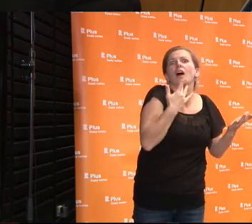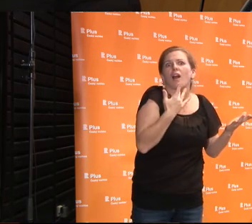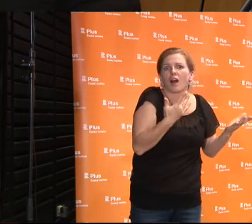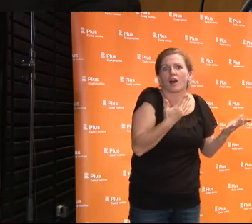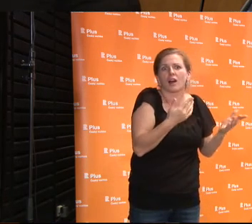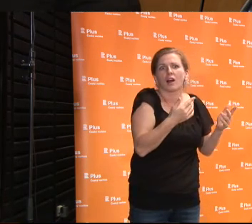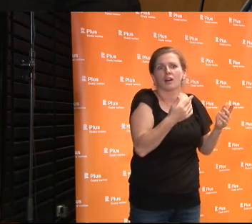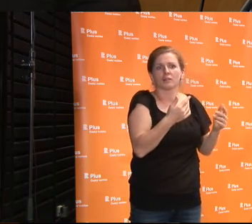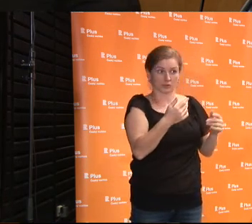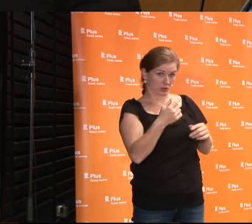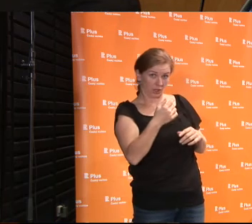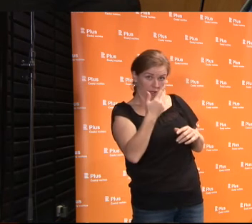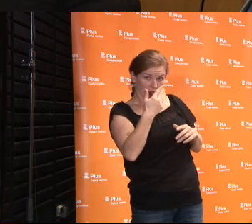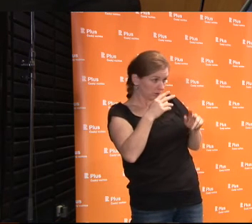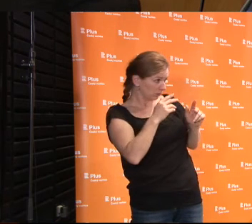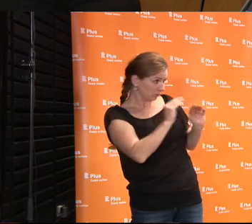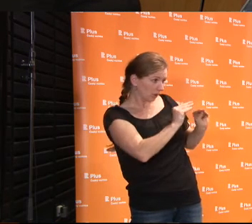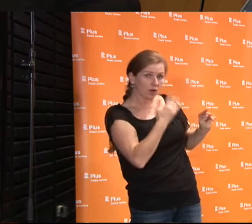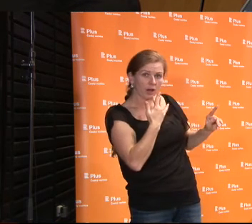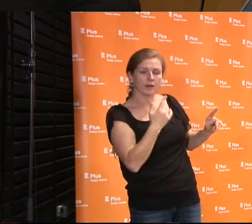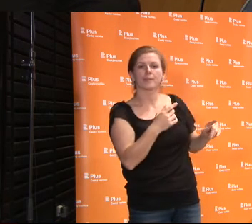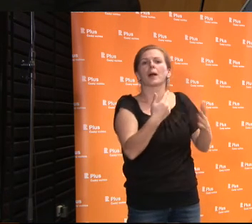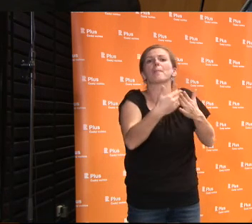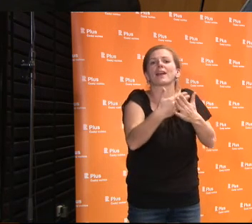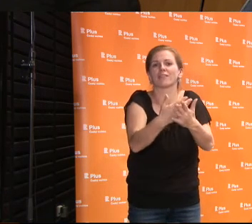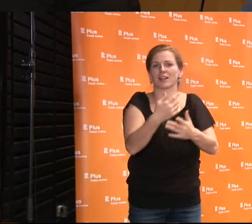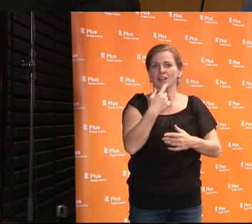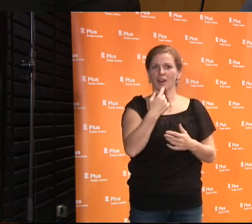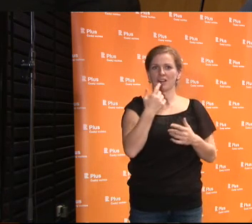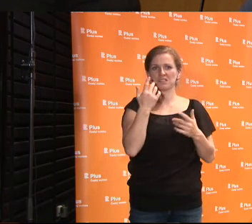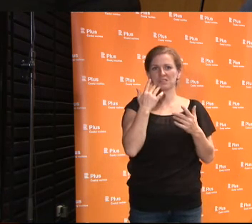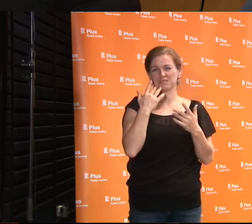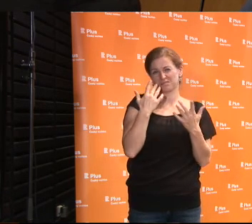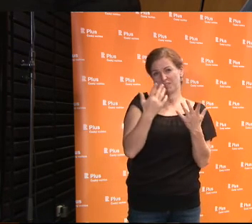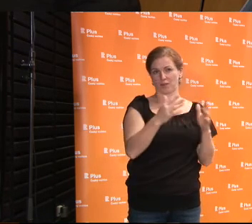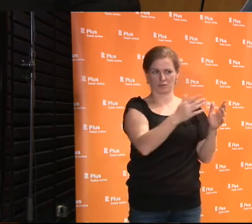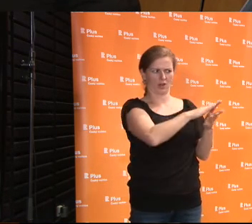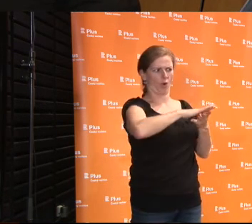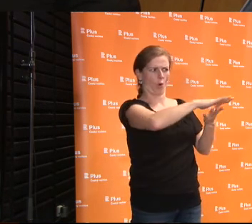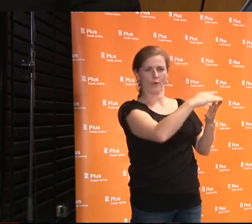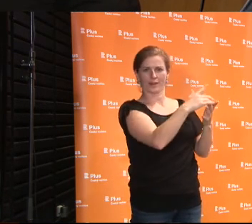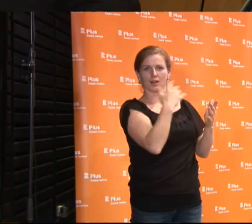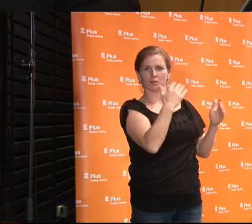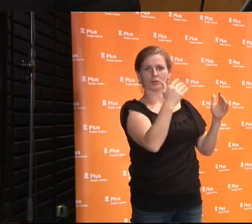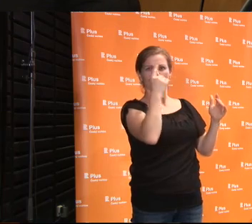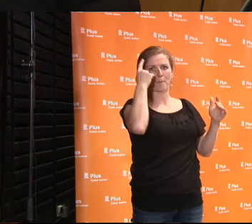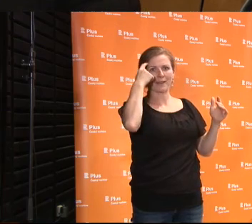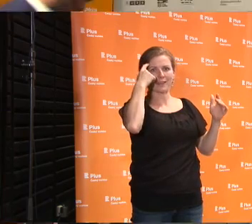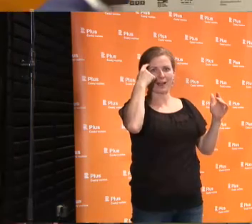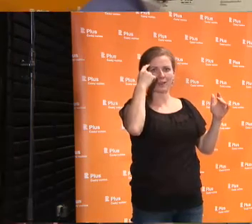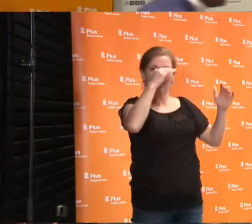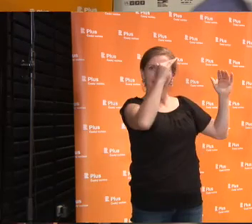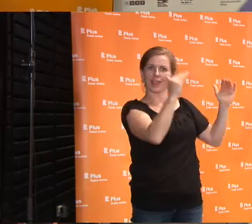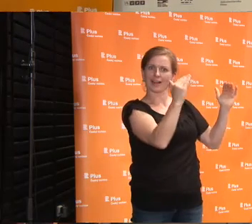školní výukou? Jestli se neobáváte nějaké mentální degradace vlastně velké části společnosti? Děkuji vám za